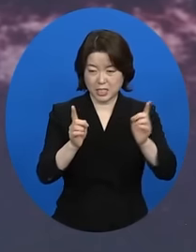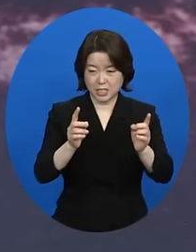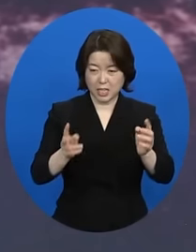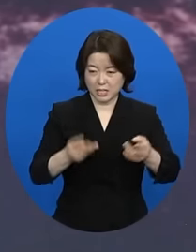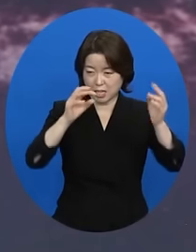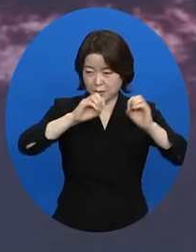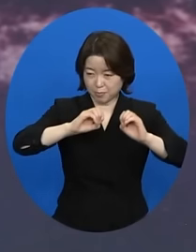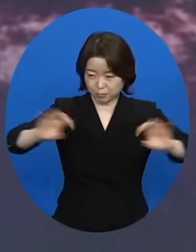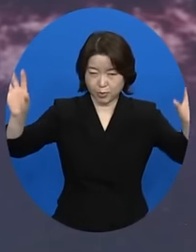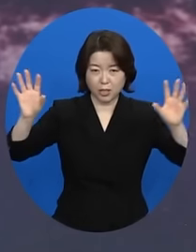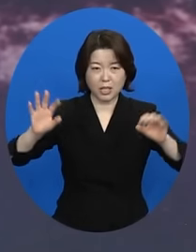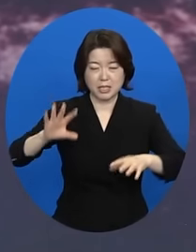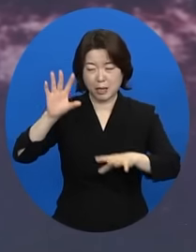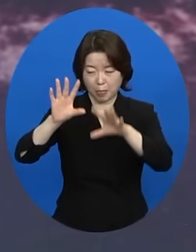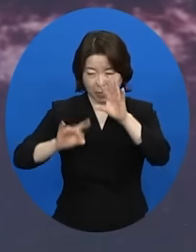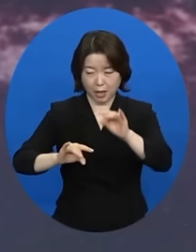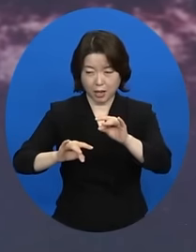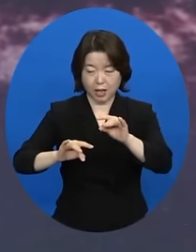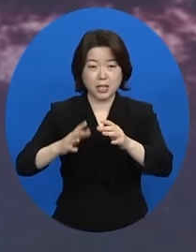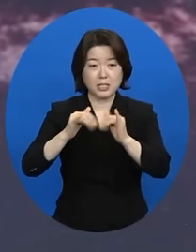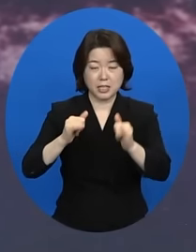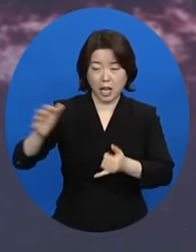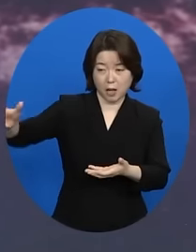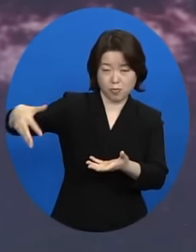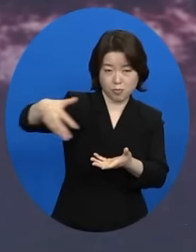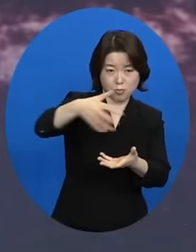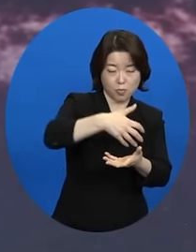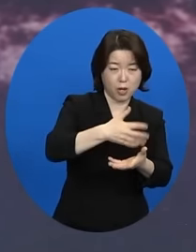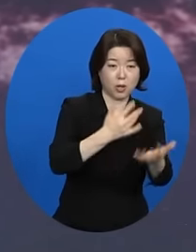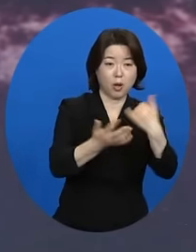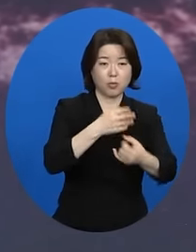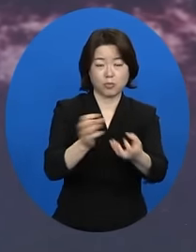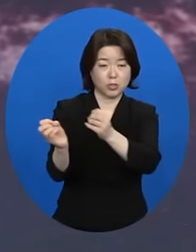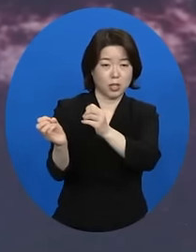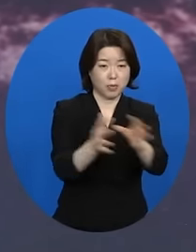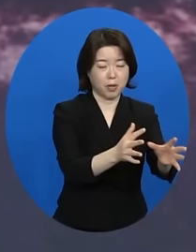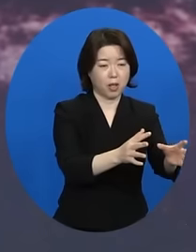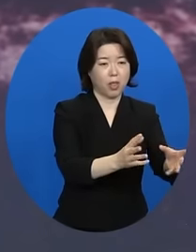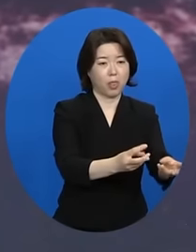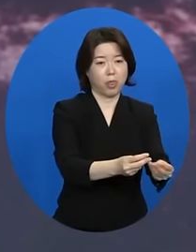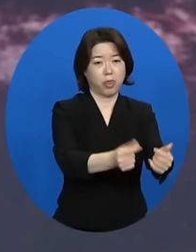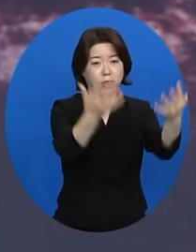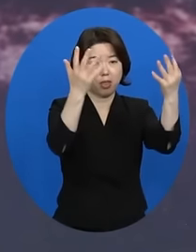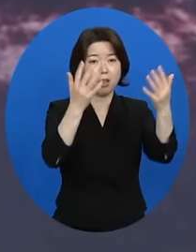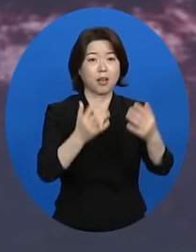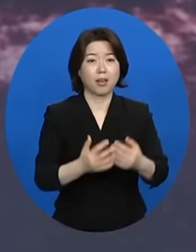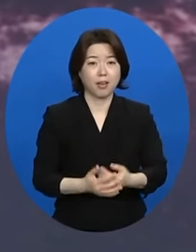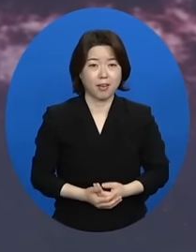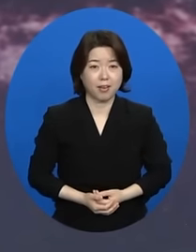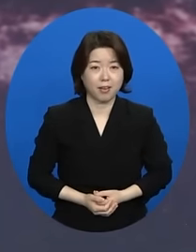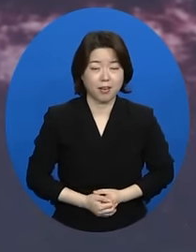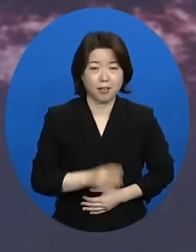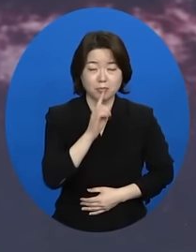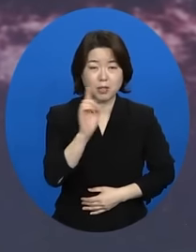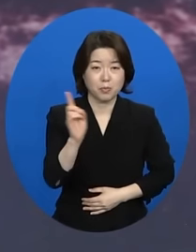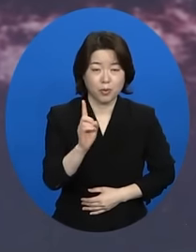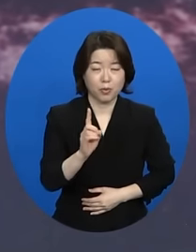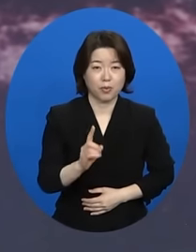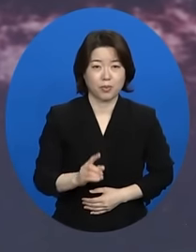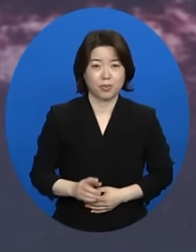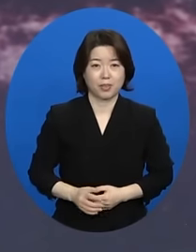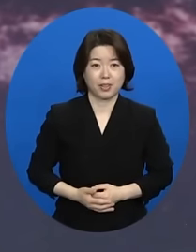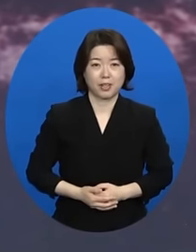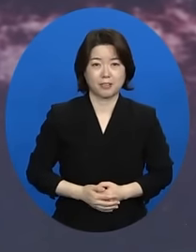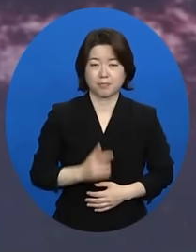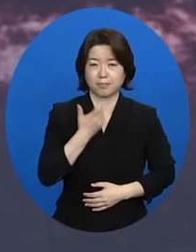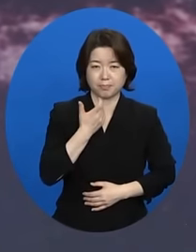버려져 마르나니 사람들이 그것을 모아다가 불에 던져 사르느니라. 무슨 말씀이죠?